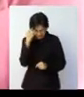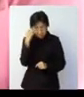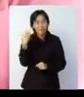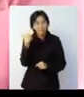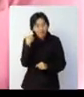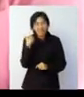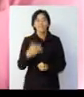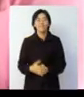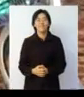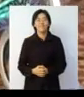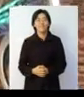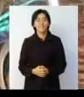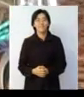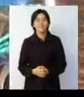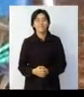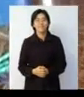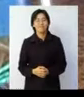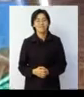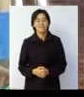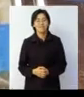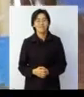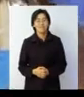ทางออกไม่ได้เลยนะ